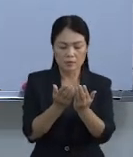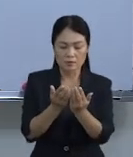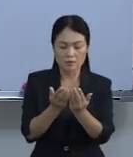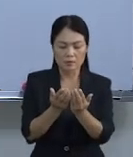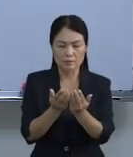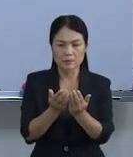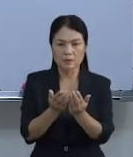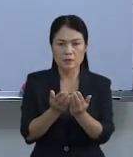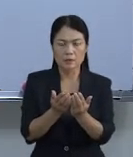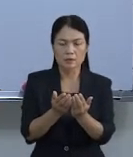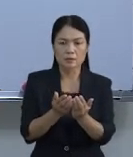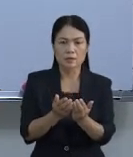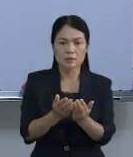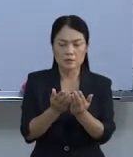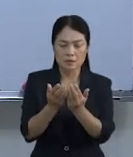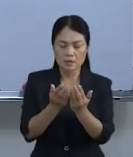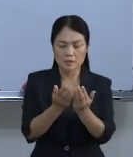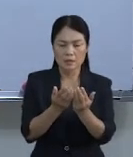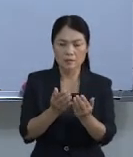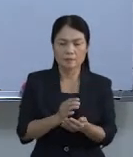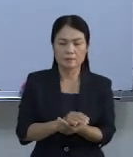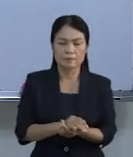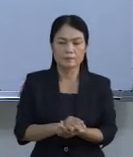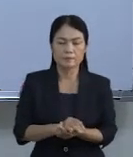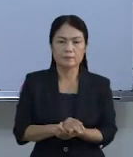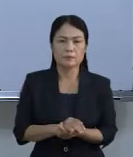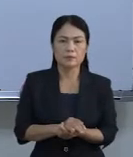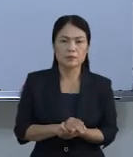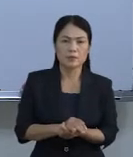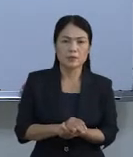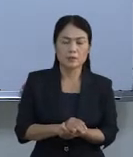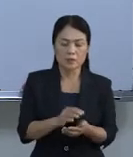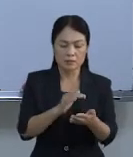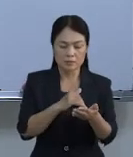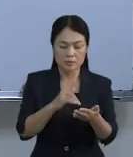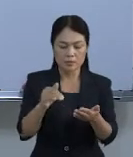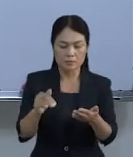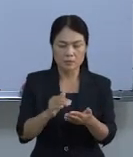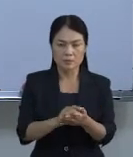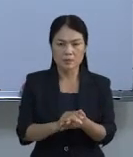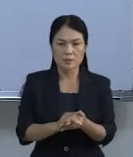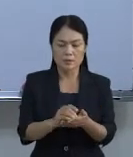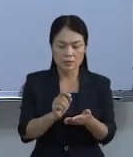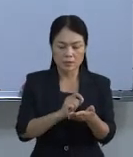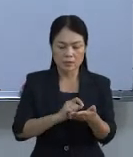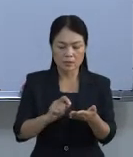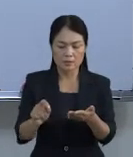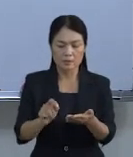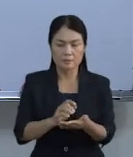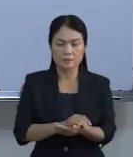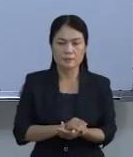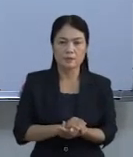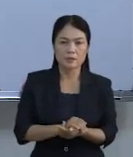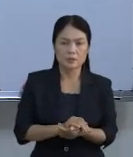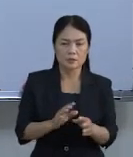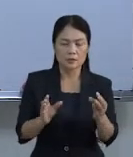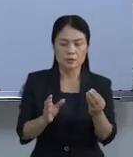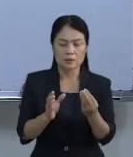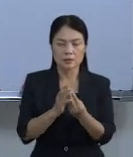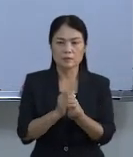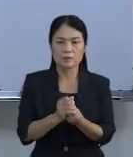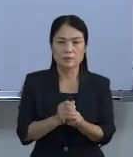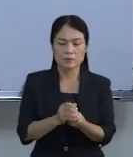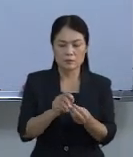ông nán này cá ban đấy là cá an nha nhé ông nán nâng sầm nế cứ cá xó cho xê chùm nón tu